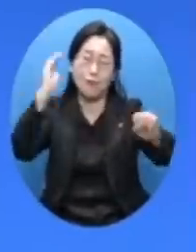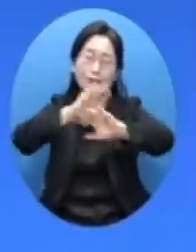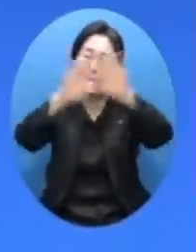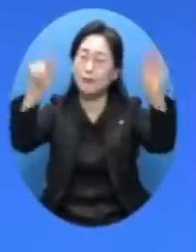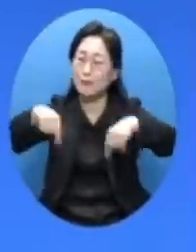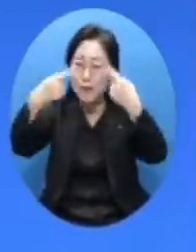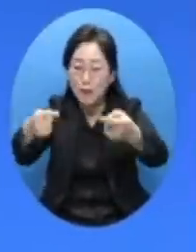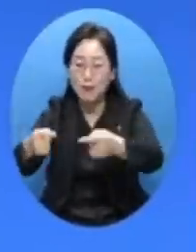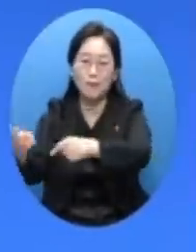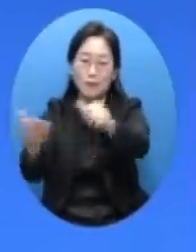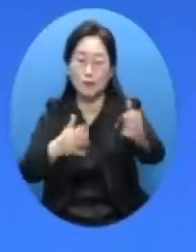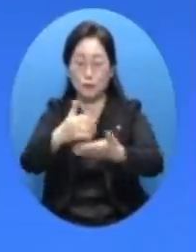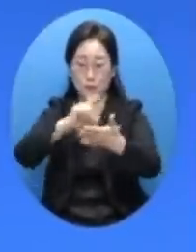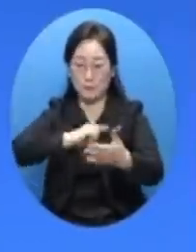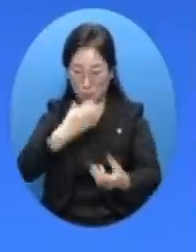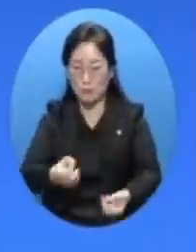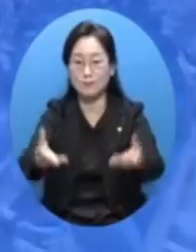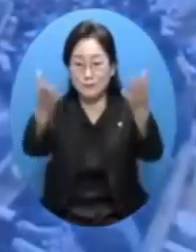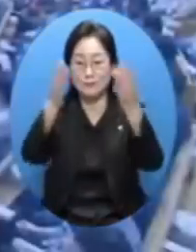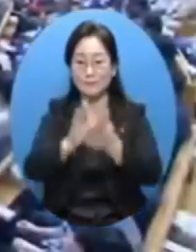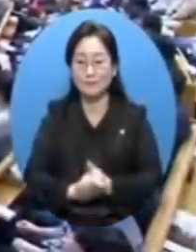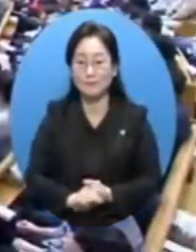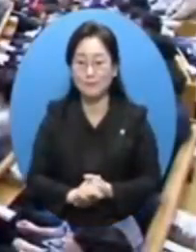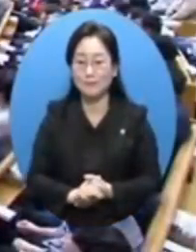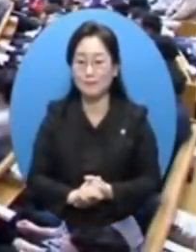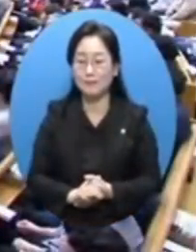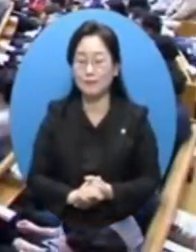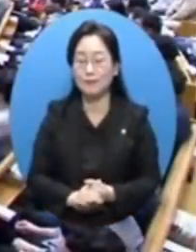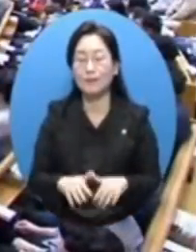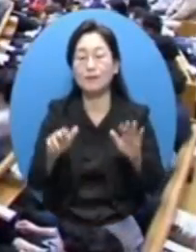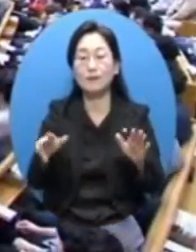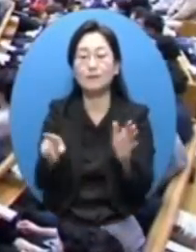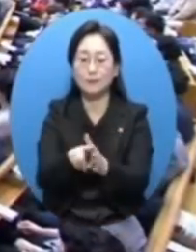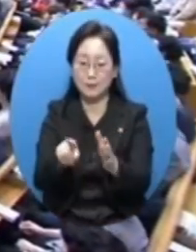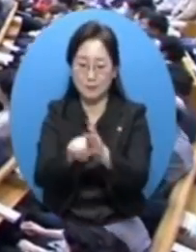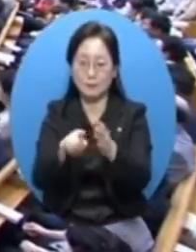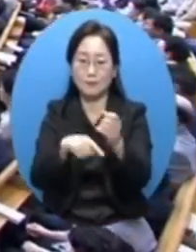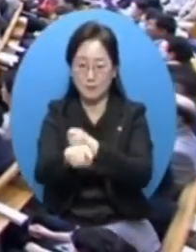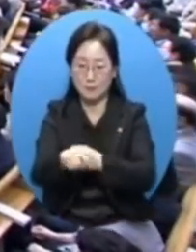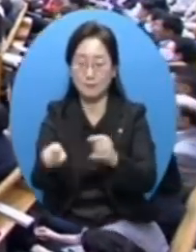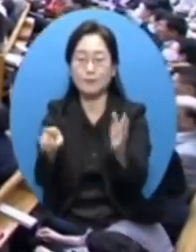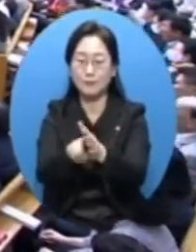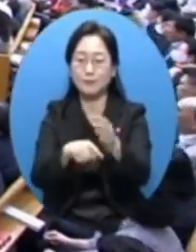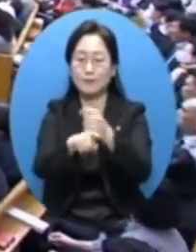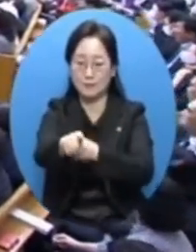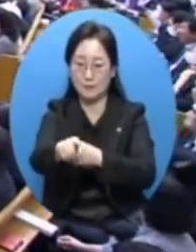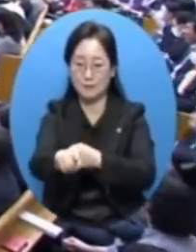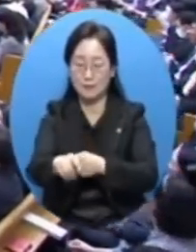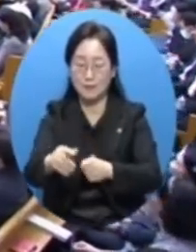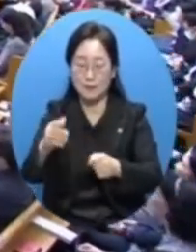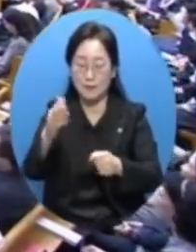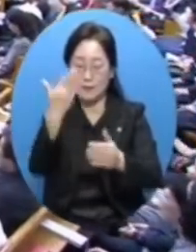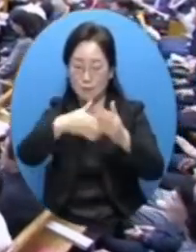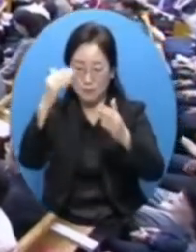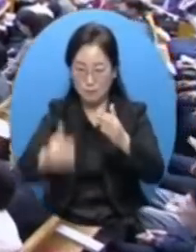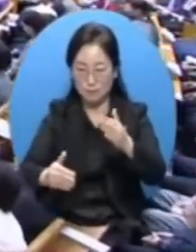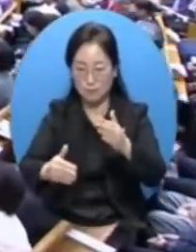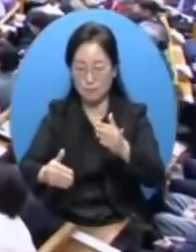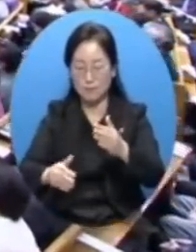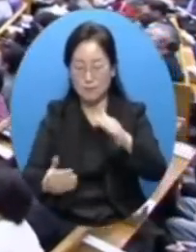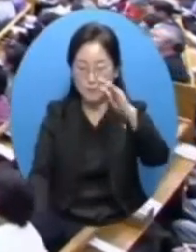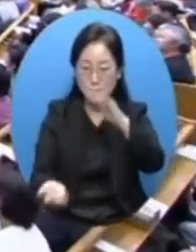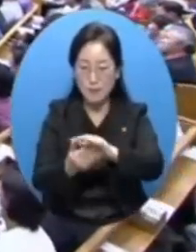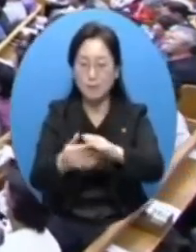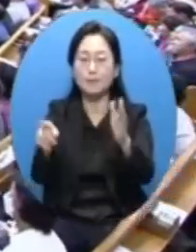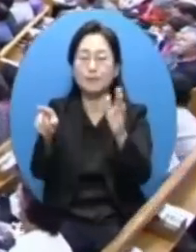뛰어들어가는 여러분 되기를 주님으로 축원합니다. 이것이 믿음입니다. 이것이 믿음입니다. 이것이 절대긍정의 믿음인 것입니다.